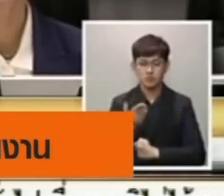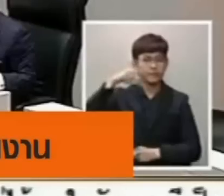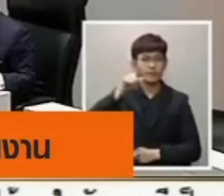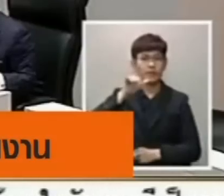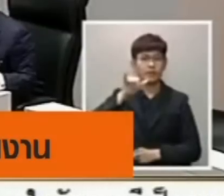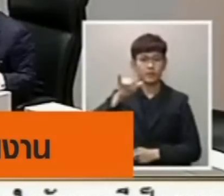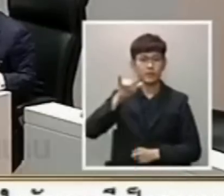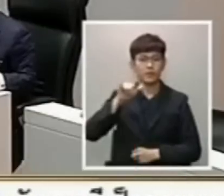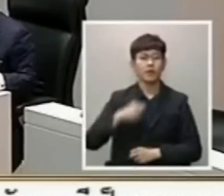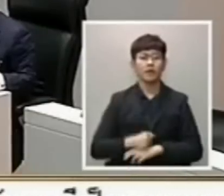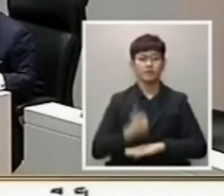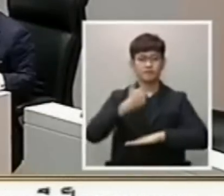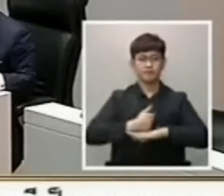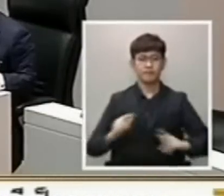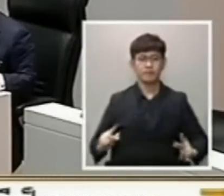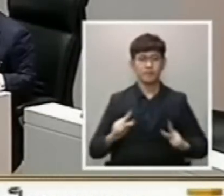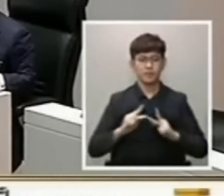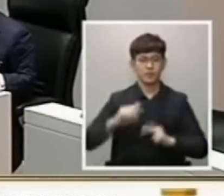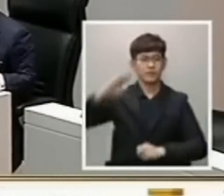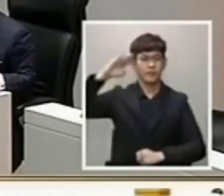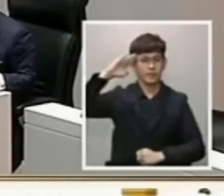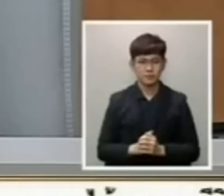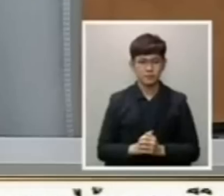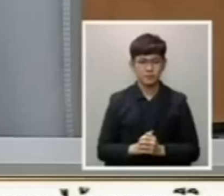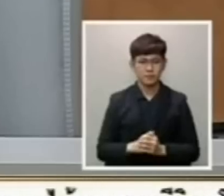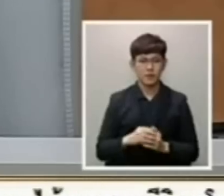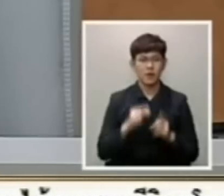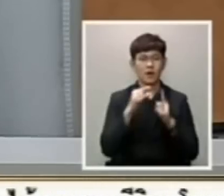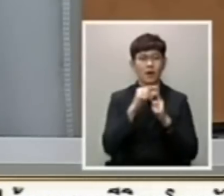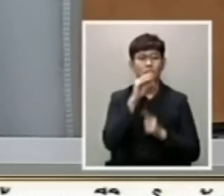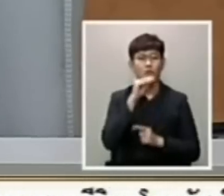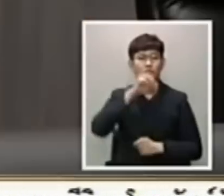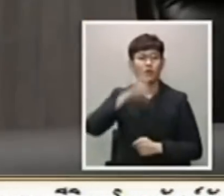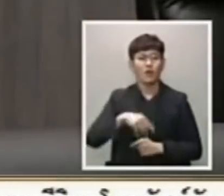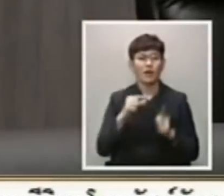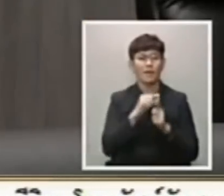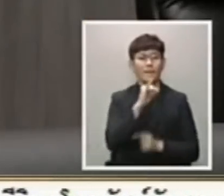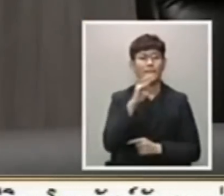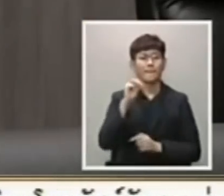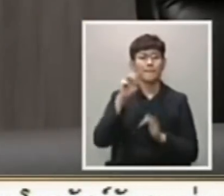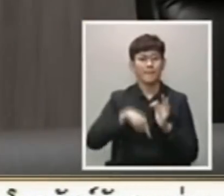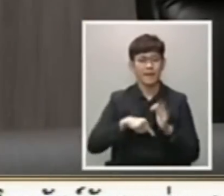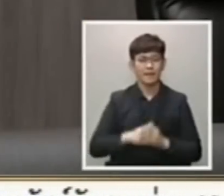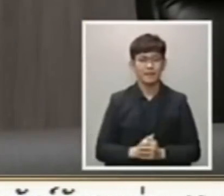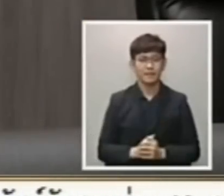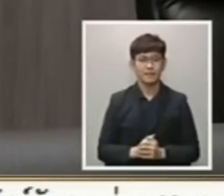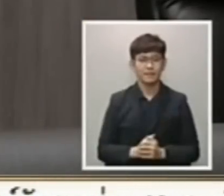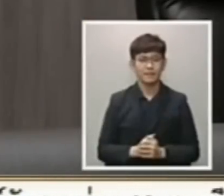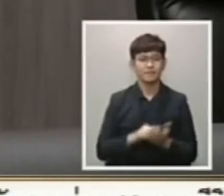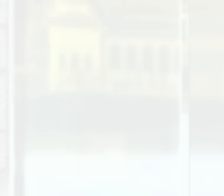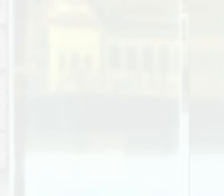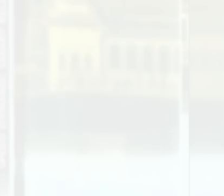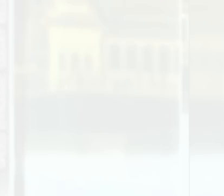ออกมาเท่ากันได้จริงหรือไม่อรวรรณพยัคฆ์ชาติสำนักข่าวชีนเอ็นรายงาน ขอประธานอภัยท่านประธ